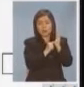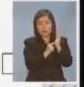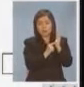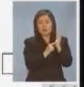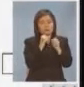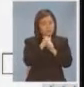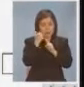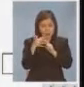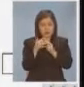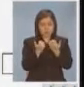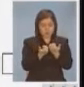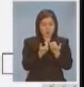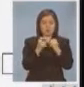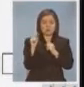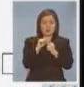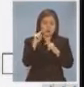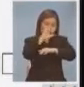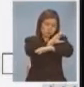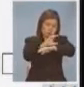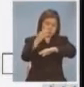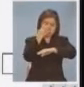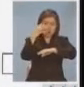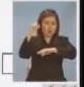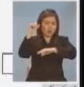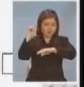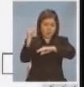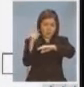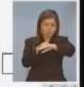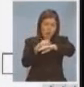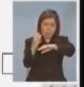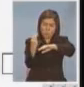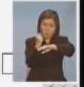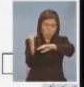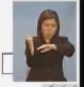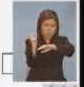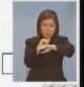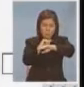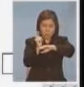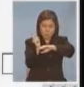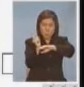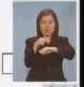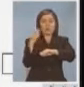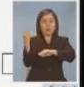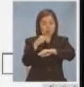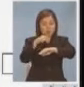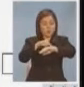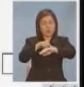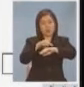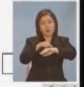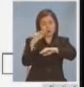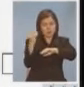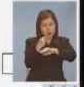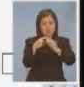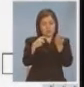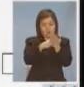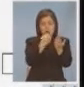สิ่งที่จะเกิดขึ้นก็คือรถไฟความเร็วสูงยิ่งวิ่งเร็วเท่าไหร่ค่าโดยสารก็จะแพงขึ้นเท่านั้นค่ะค่าโดยสารโดยเฉลี่ยอย่างที่ท่าน